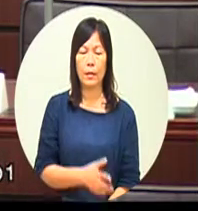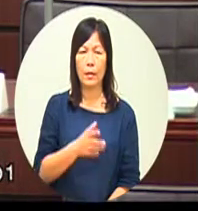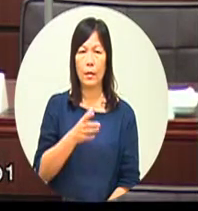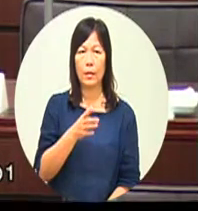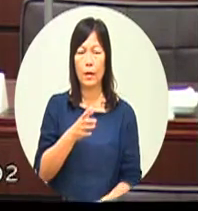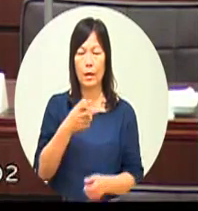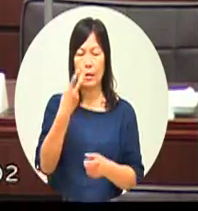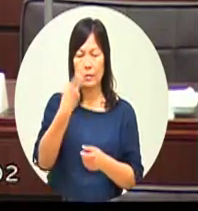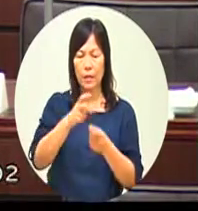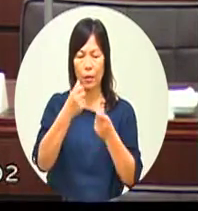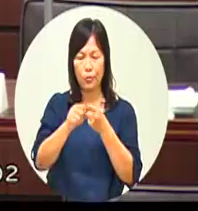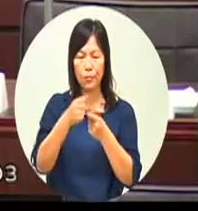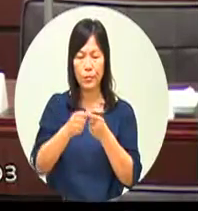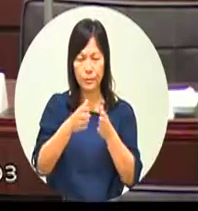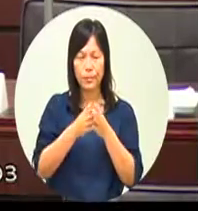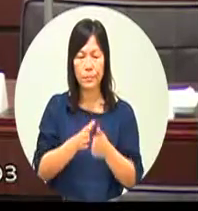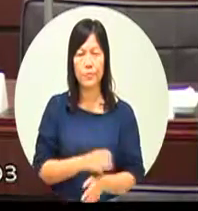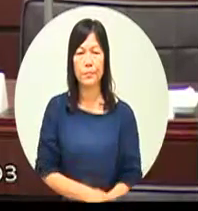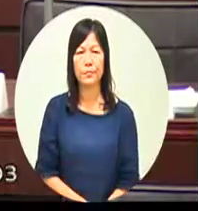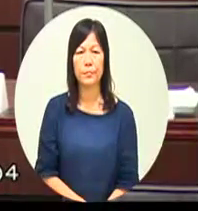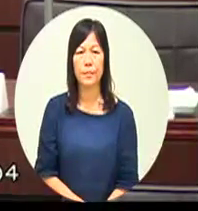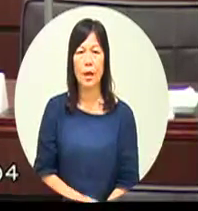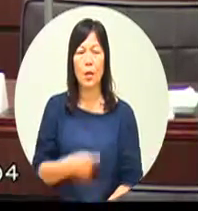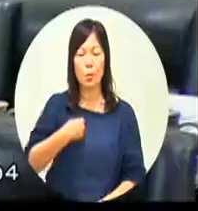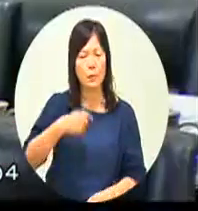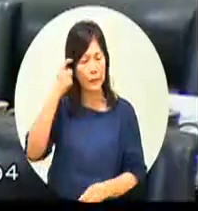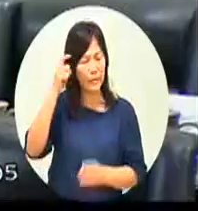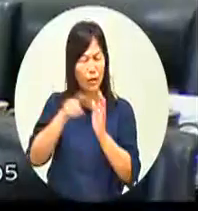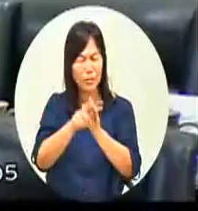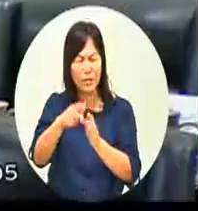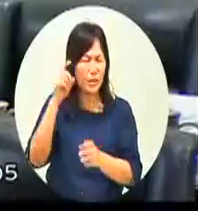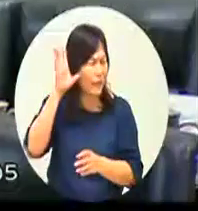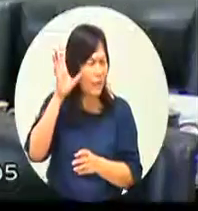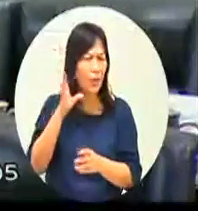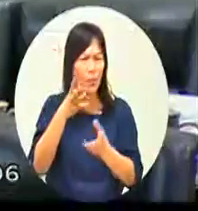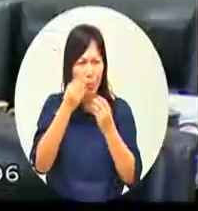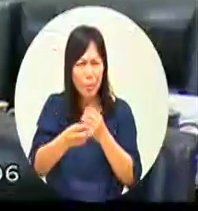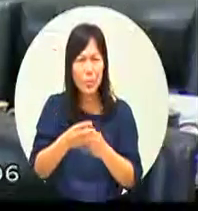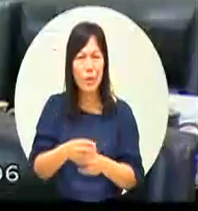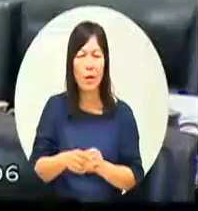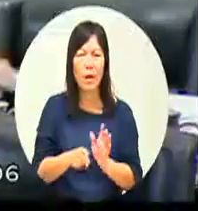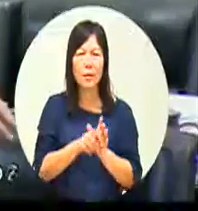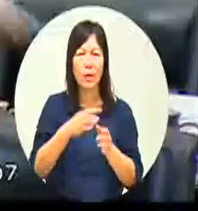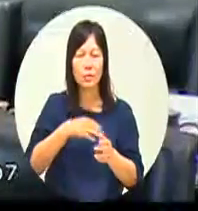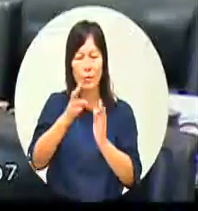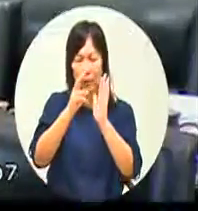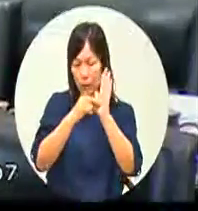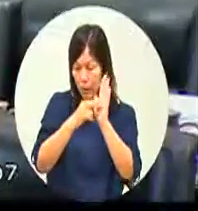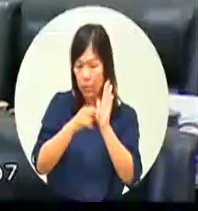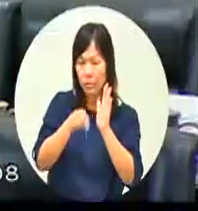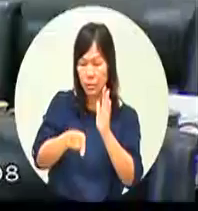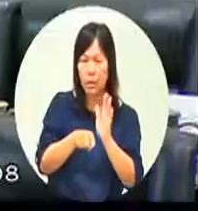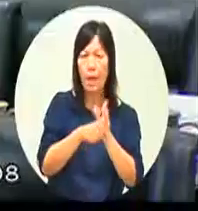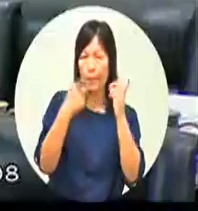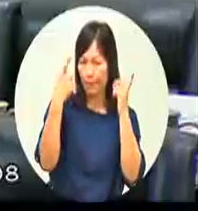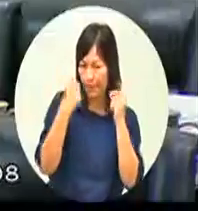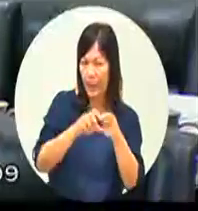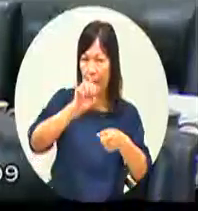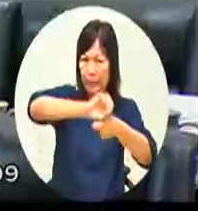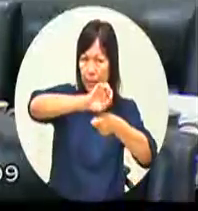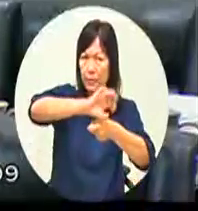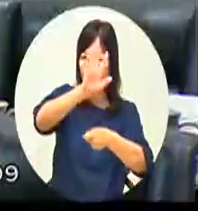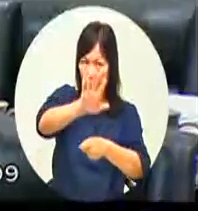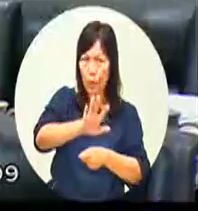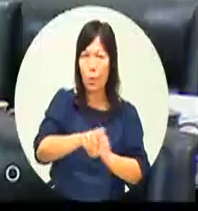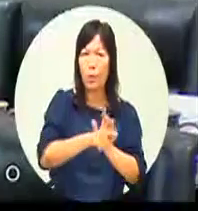五分钟。 我的意思你听，就是恁港盖水就是讲。原本有增加的